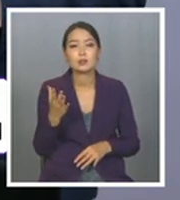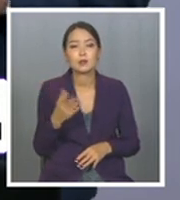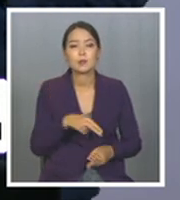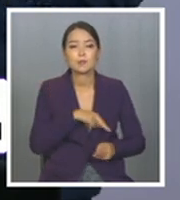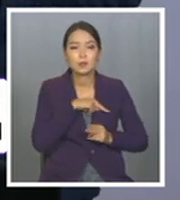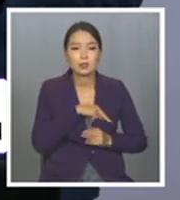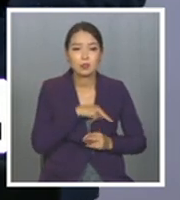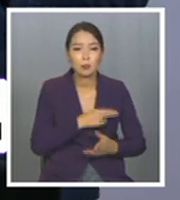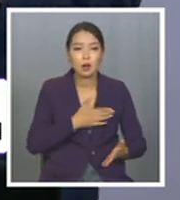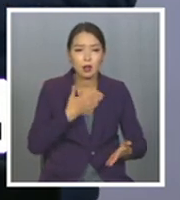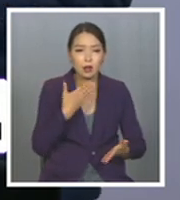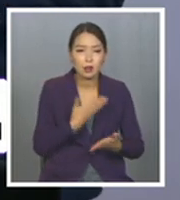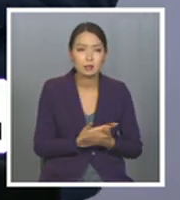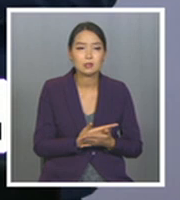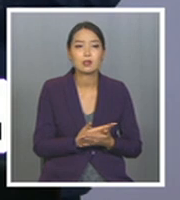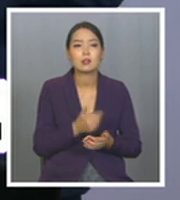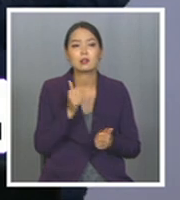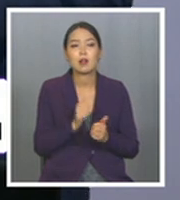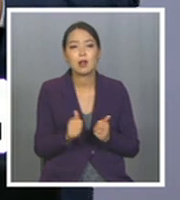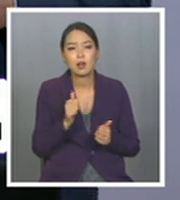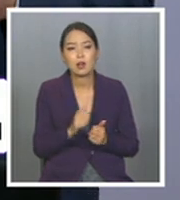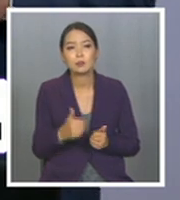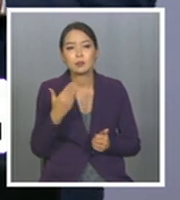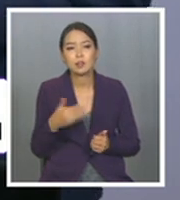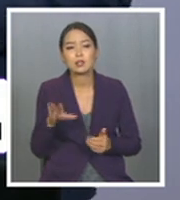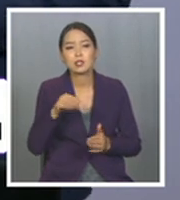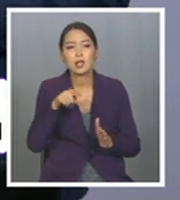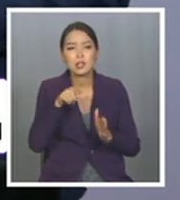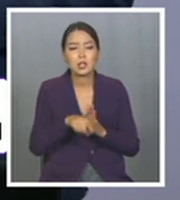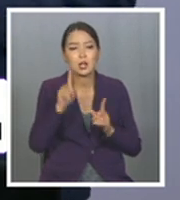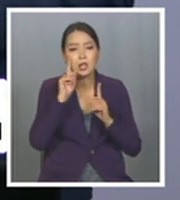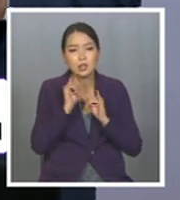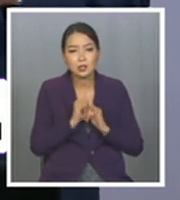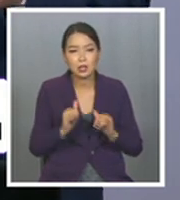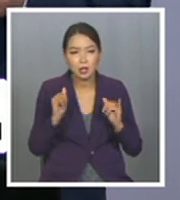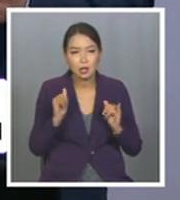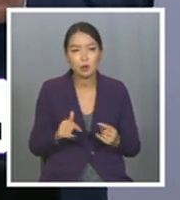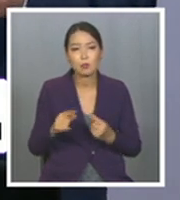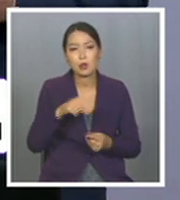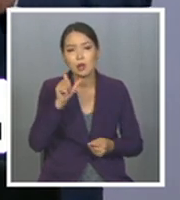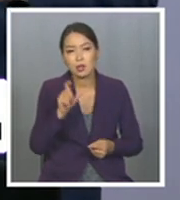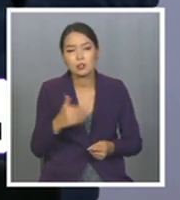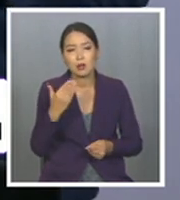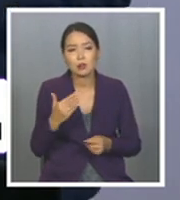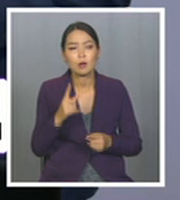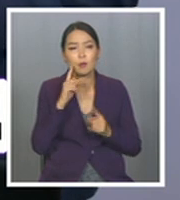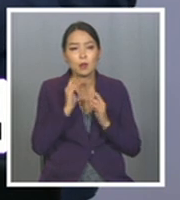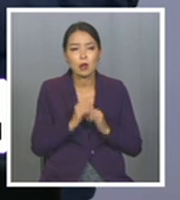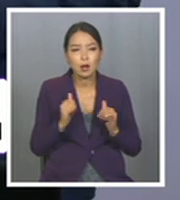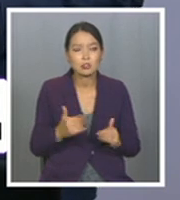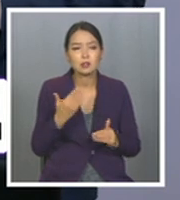еңбекқорлық, сонымен қоса әрбір саланы терең меңгерген кәсібилік, сол кәсібилікті атқаратын кездегі